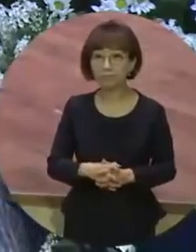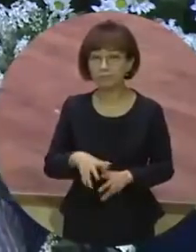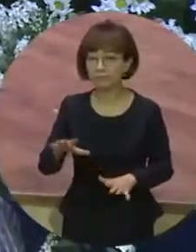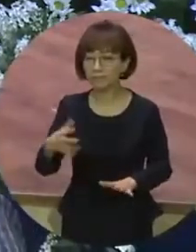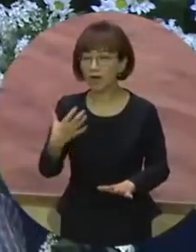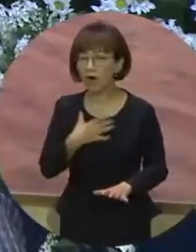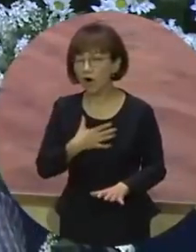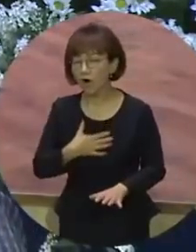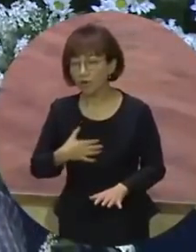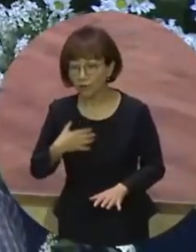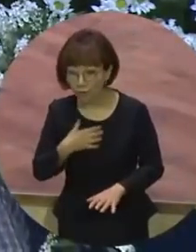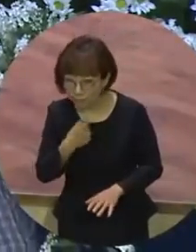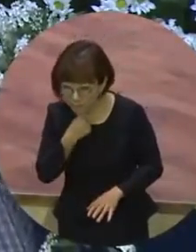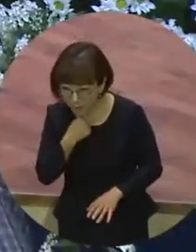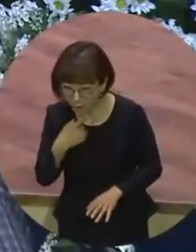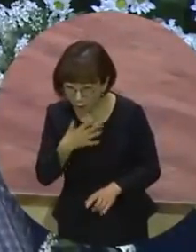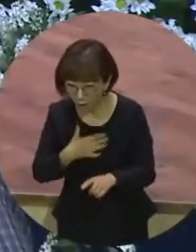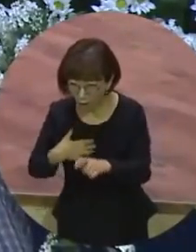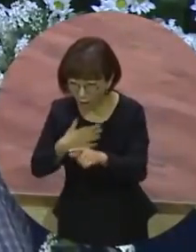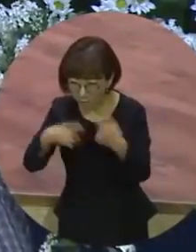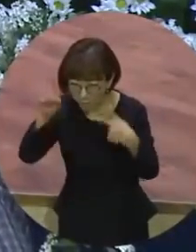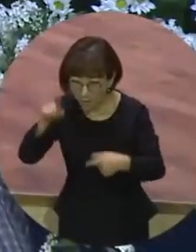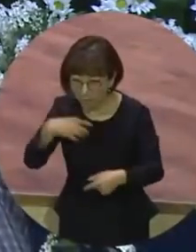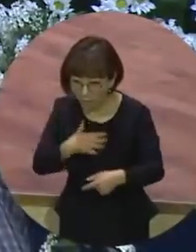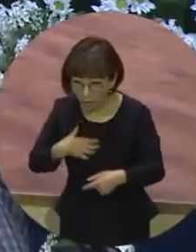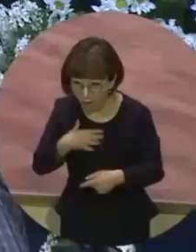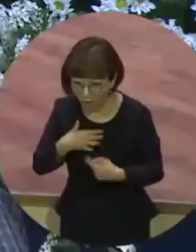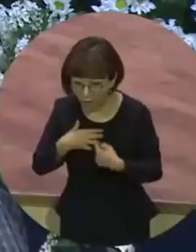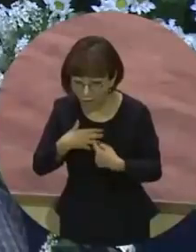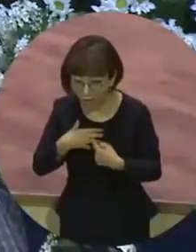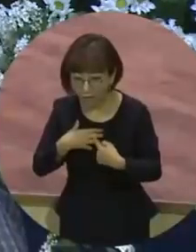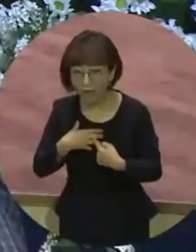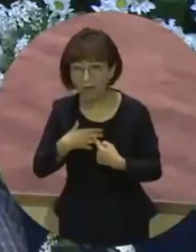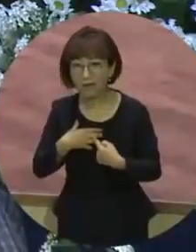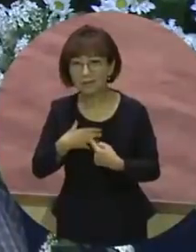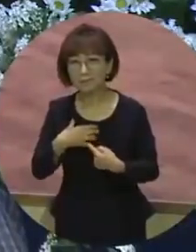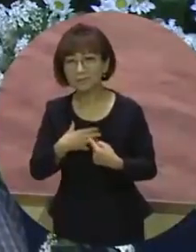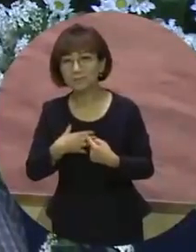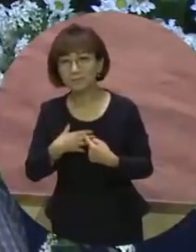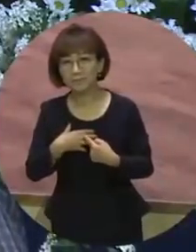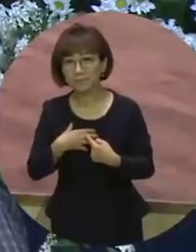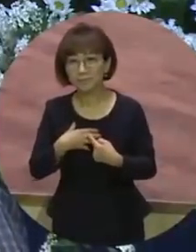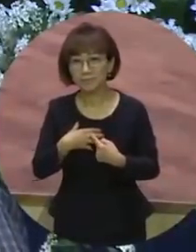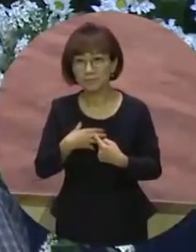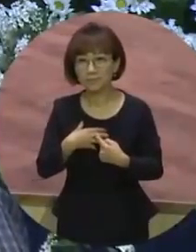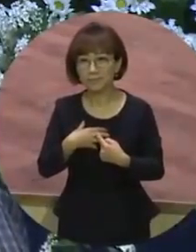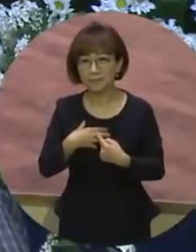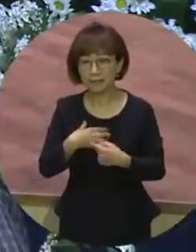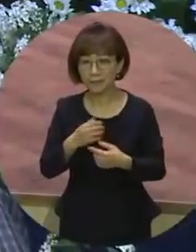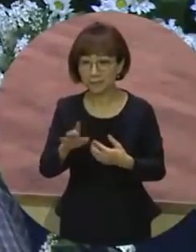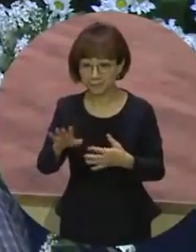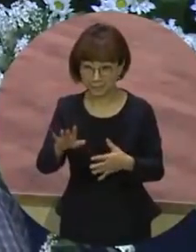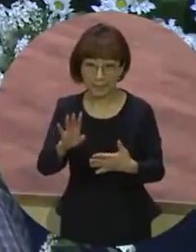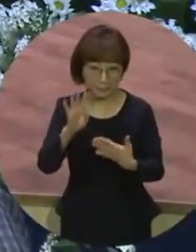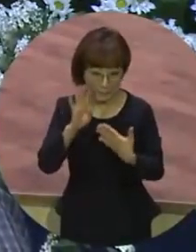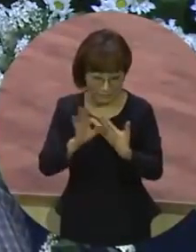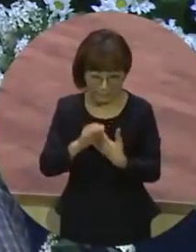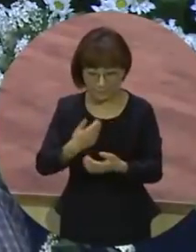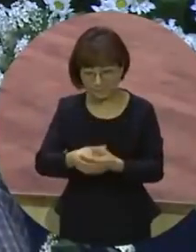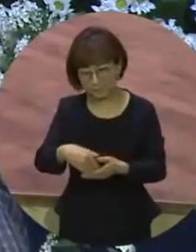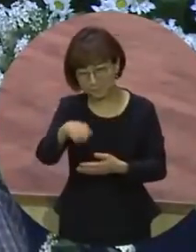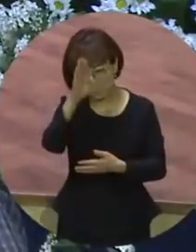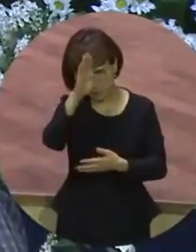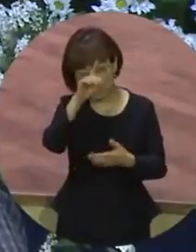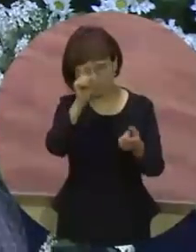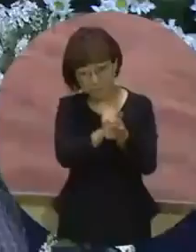두 가지만 해라. 나을 뺑인가 안 나을 뺑인가. 나을 뺑이면 걱정할 필요 없고 안 나을 뺑이면 두